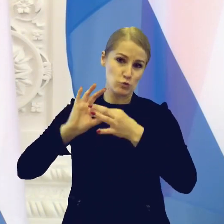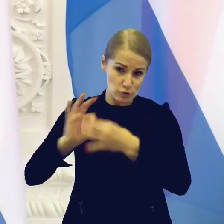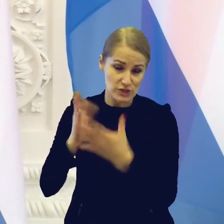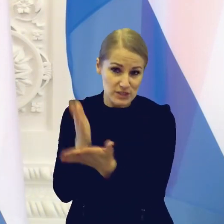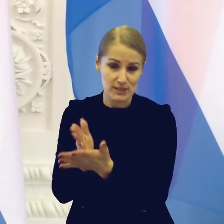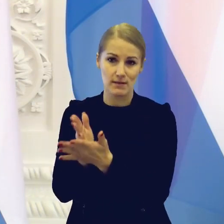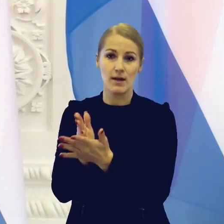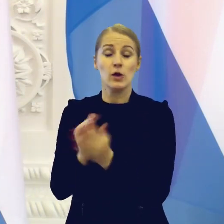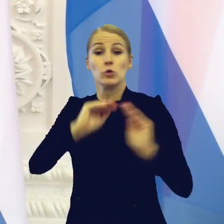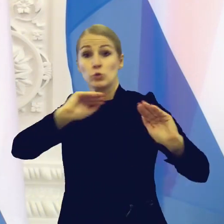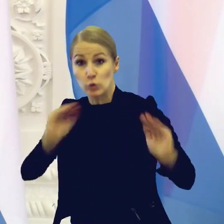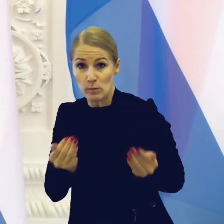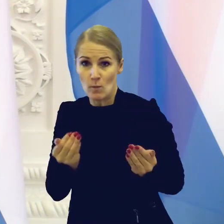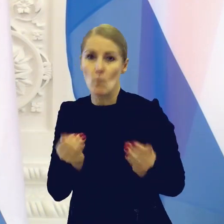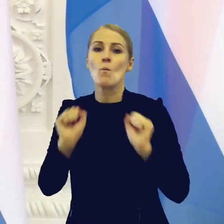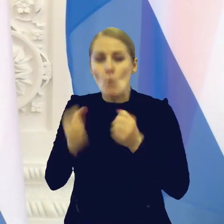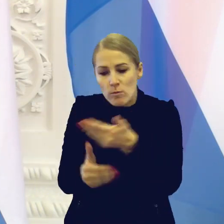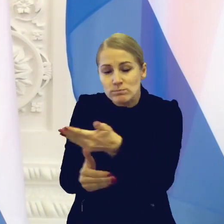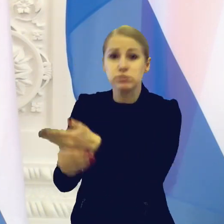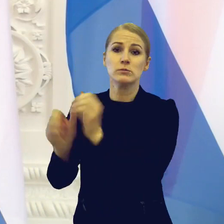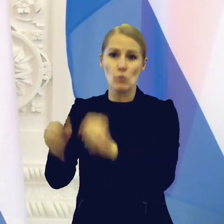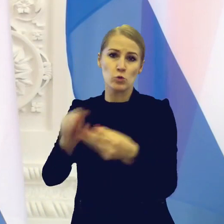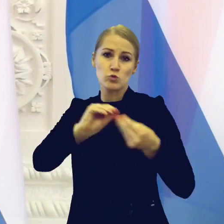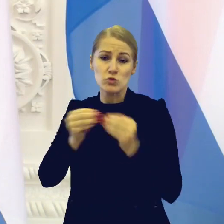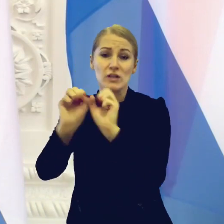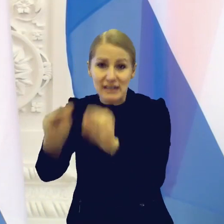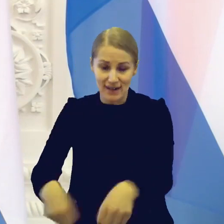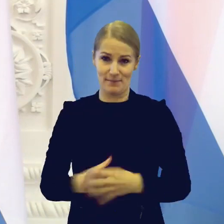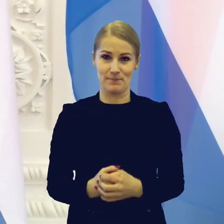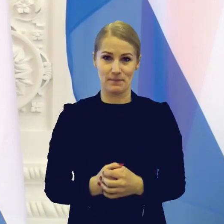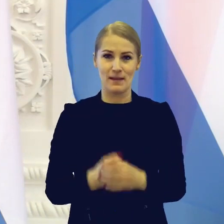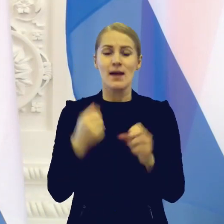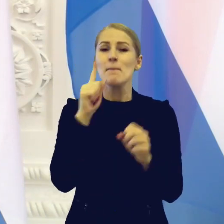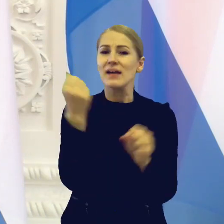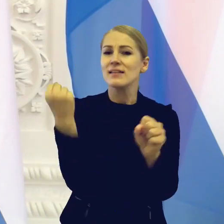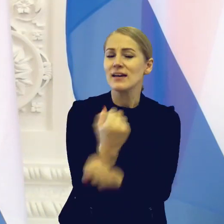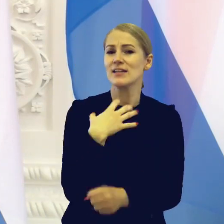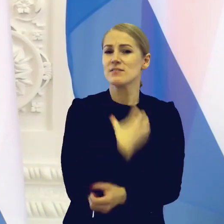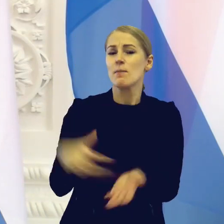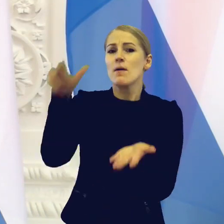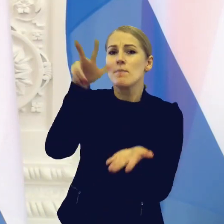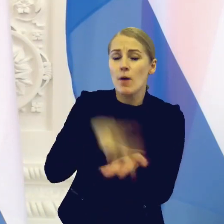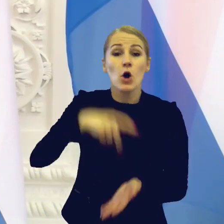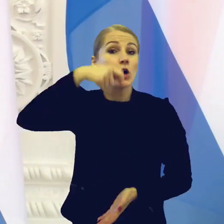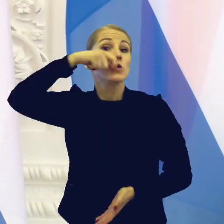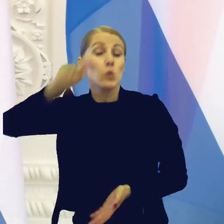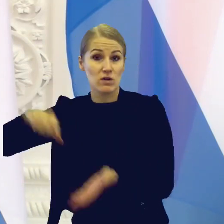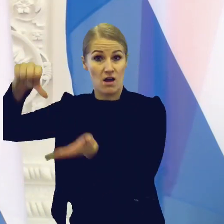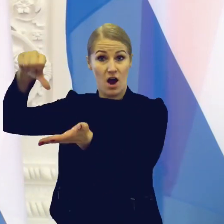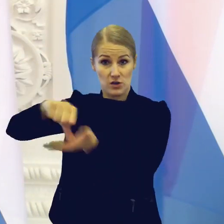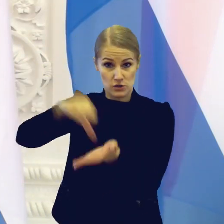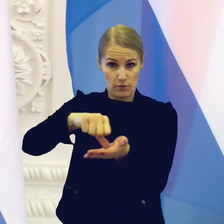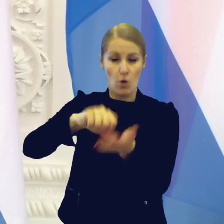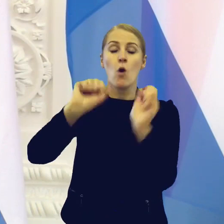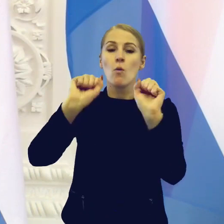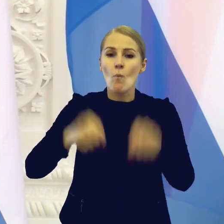trumpoje perspektyvoje mes galime tikrai nemažai ką nuveikti ir padaryti, tačiau turime užtikrinti, kad Ukrainos atstovai dalyvautų